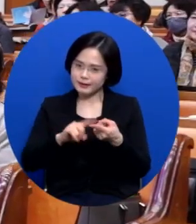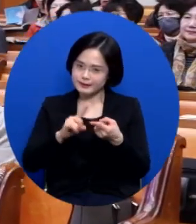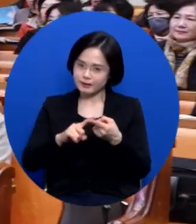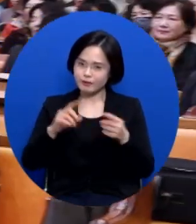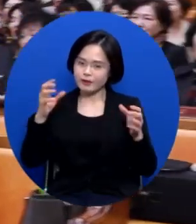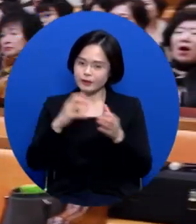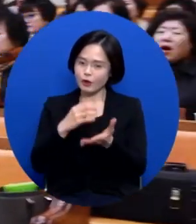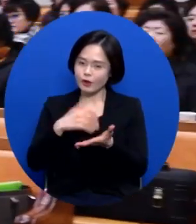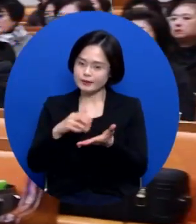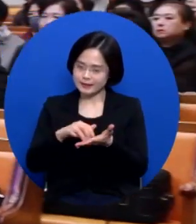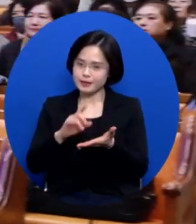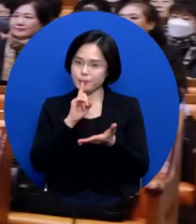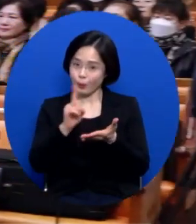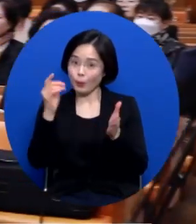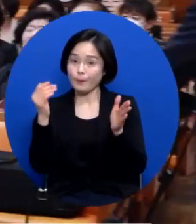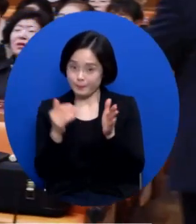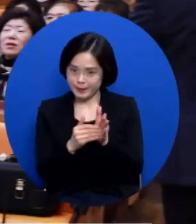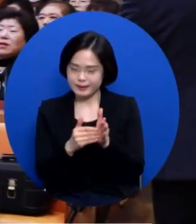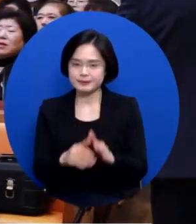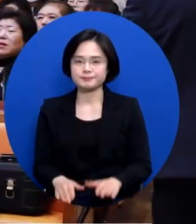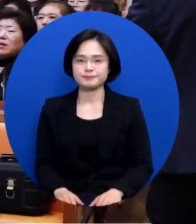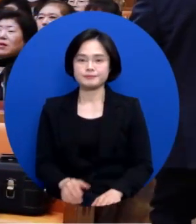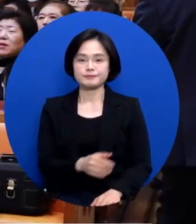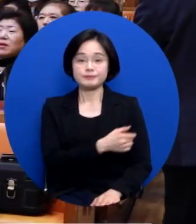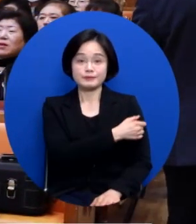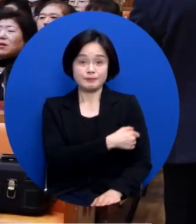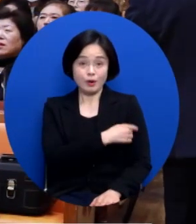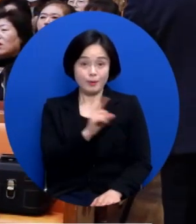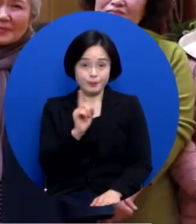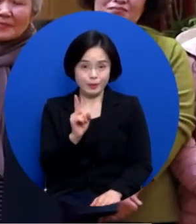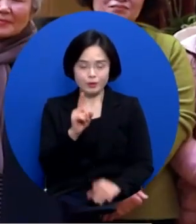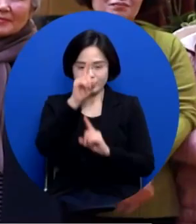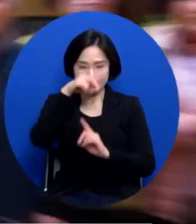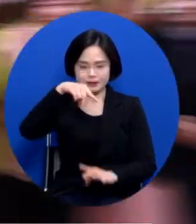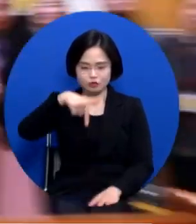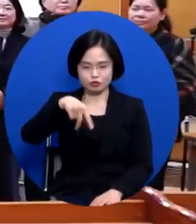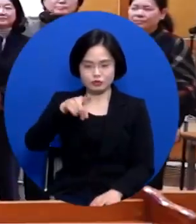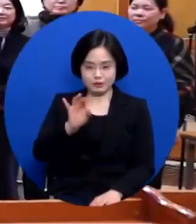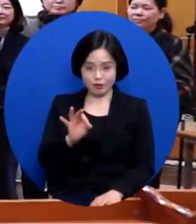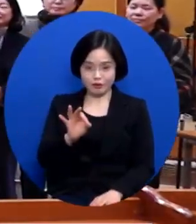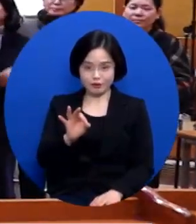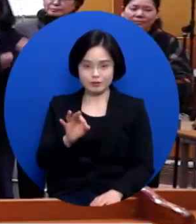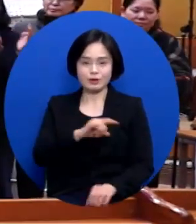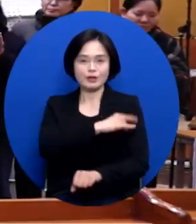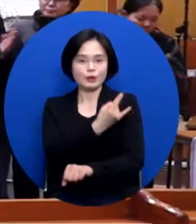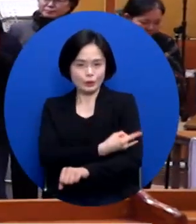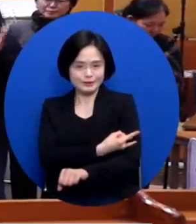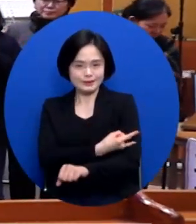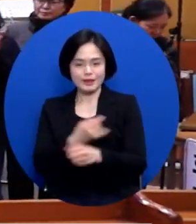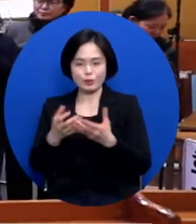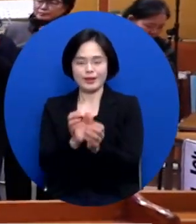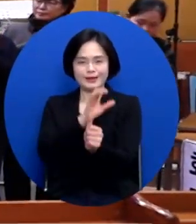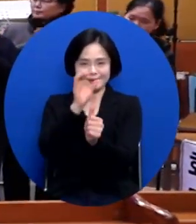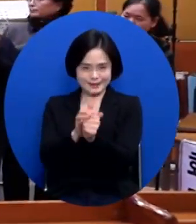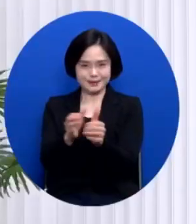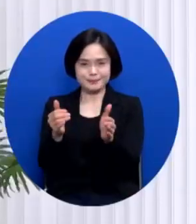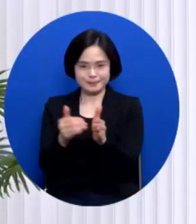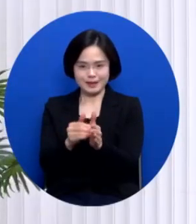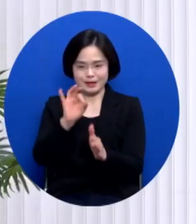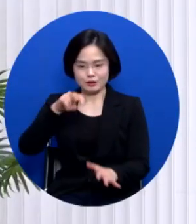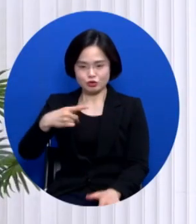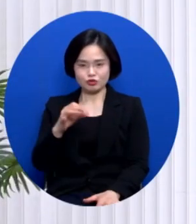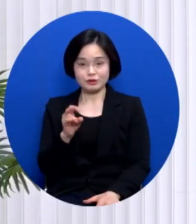가졌습니다. 또 임원 개선을 통해 목포열린교회 이숙경 권사를 회장에, 새목포제일교회 윤영